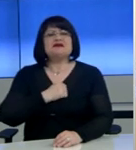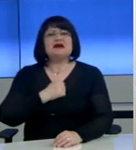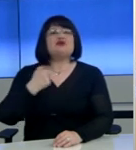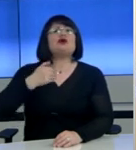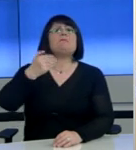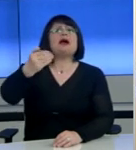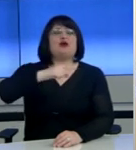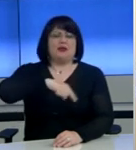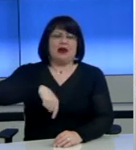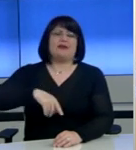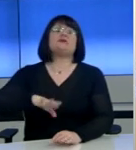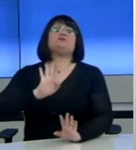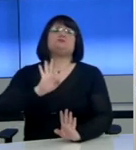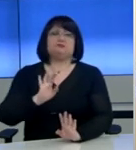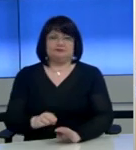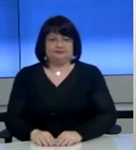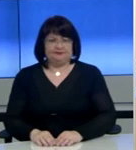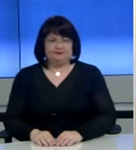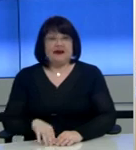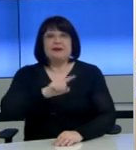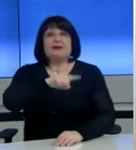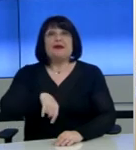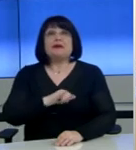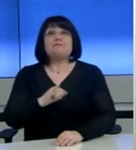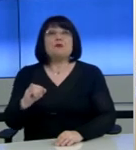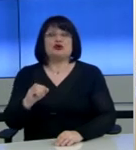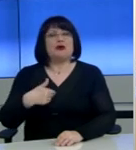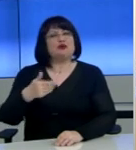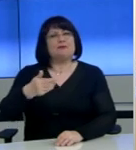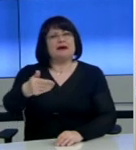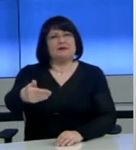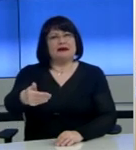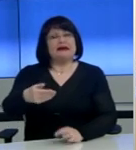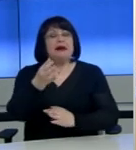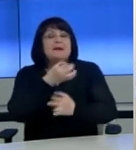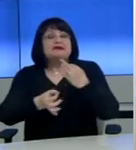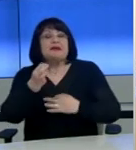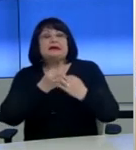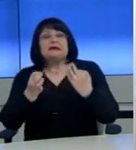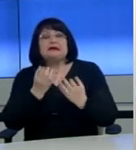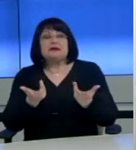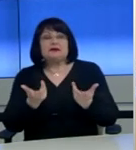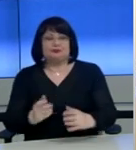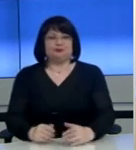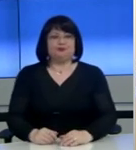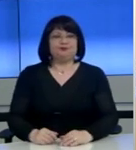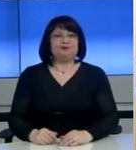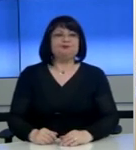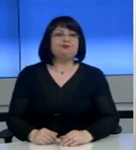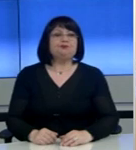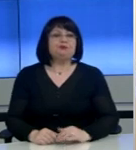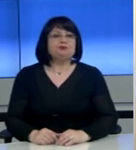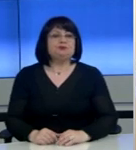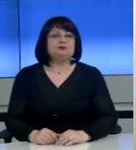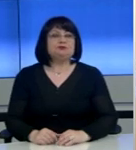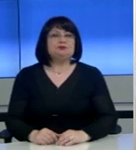μέλλον. Δεν θα είναι παρόν ούτε στο μέλλον να τοποθετηθεί. Ούτε όταν θα φέρετε